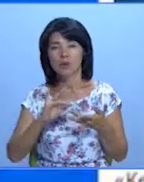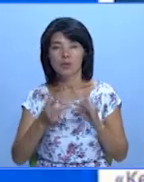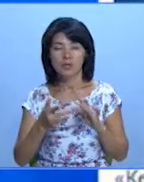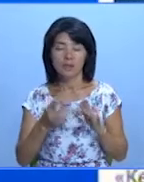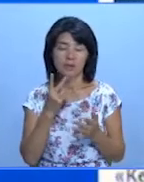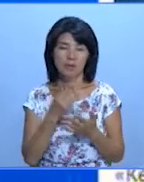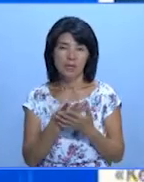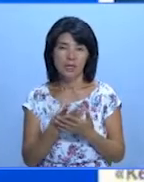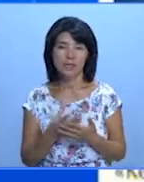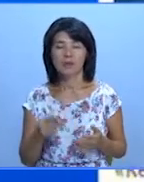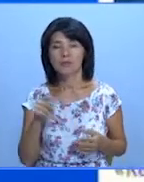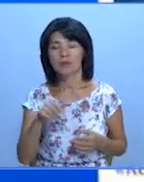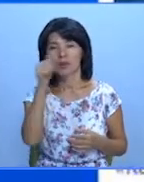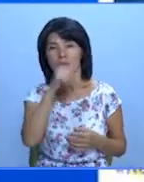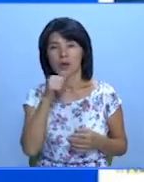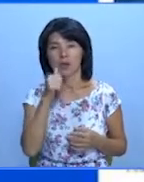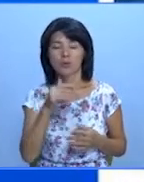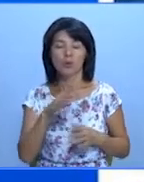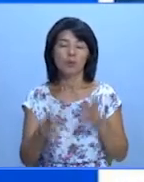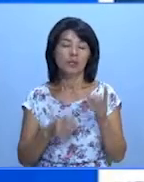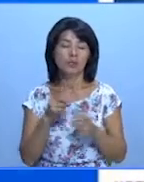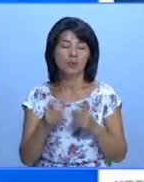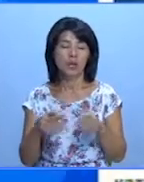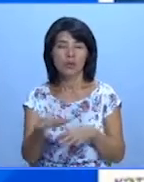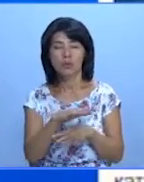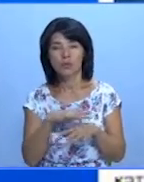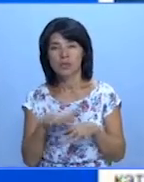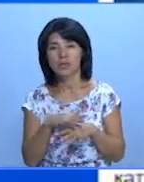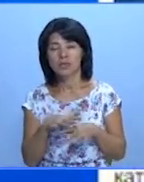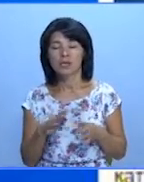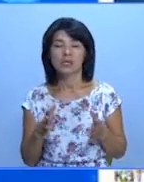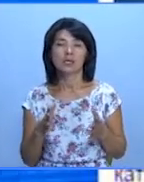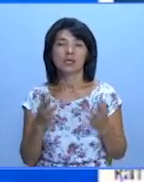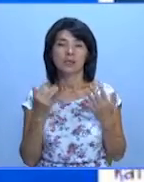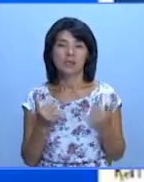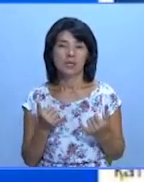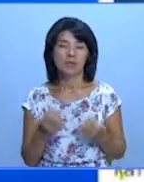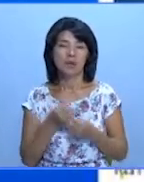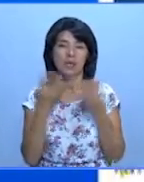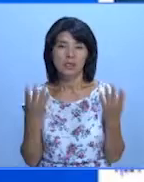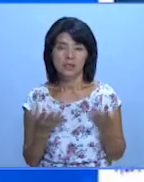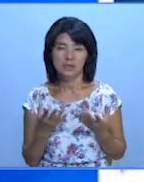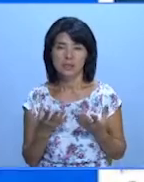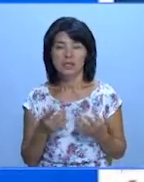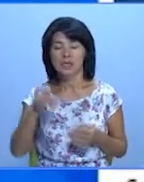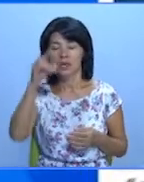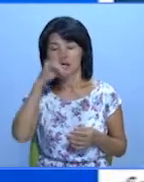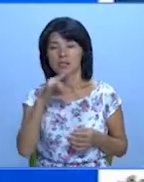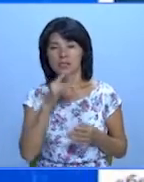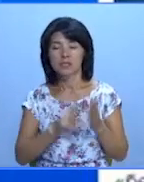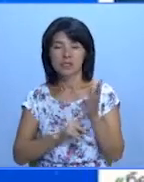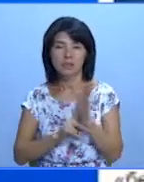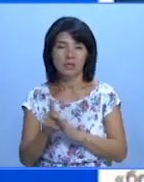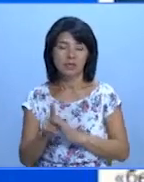өз мақаласында. Биылғы жыл халықаралық Абай жылына айналды. Әлемнің көптеген елдері оның шығармашылығына назар аударуда. Қазақстанның бастамасымен